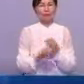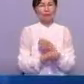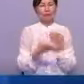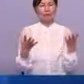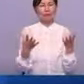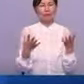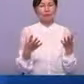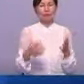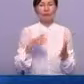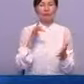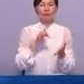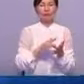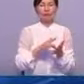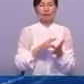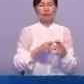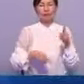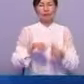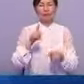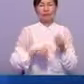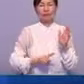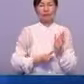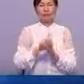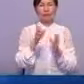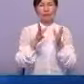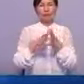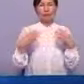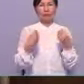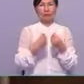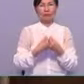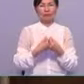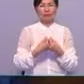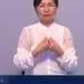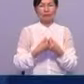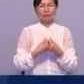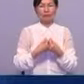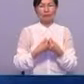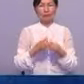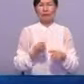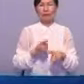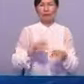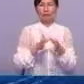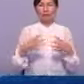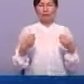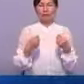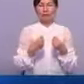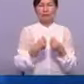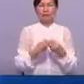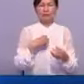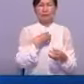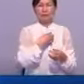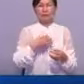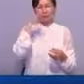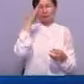Мақсаты отан отбасынан басталады дейміз ғой. Мінекей отбасының негізгі діңгегі де атана болатын болса, жалғасы ұрпағы.